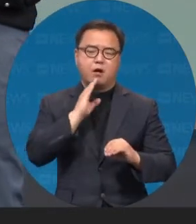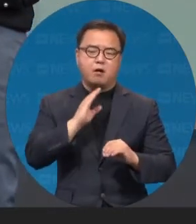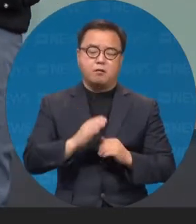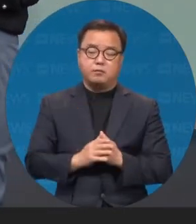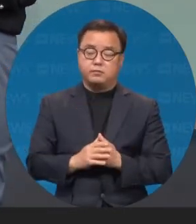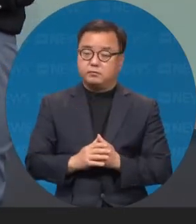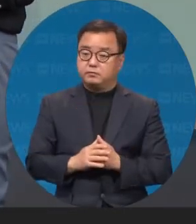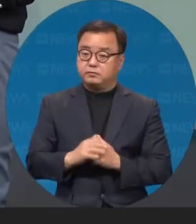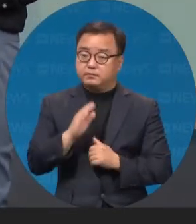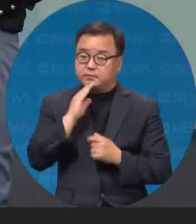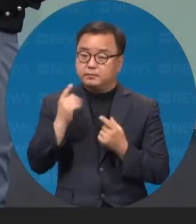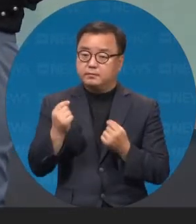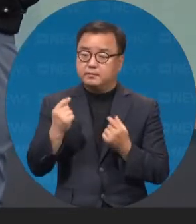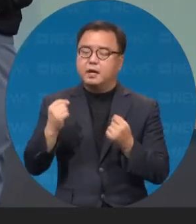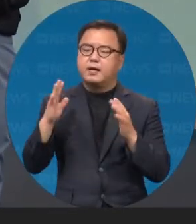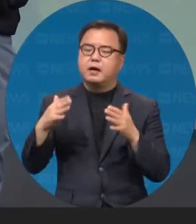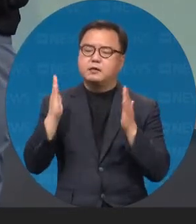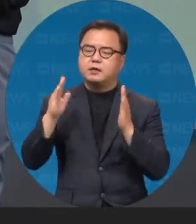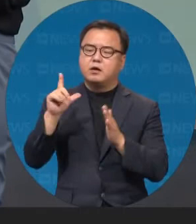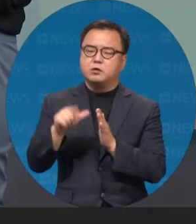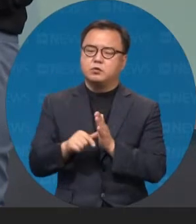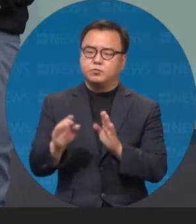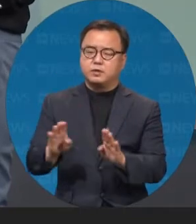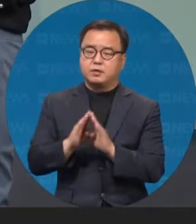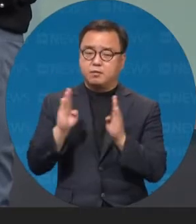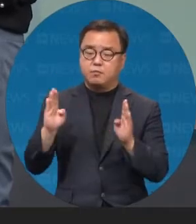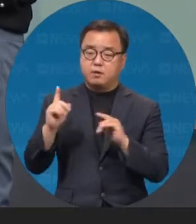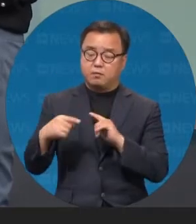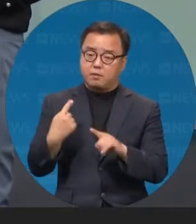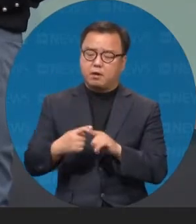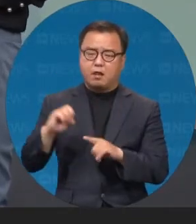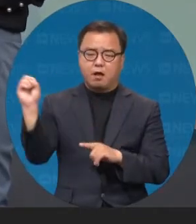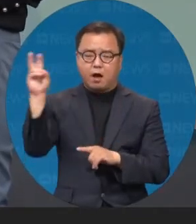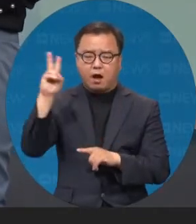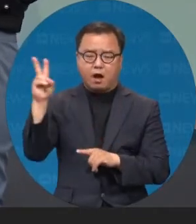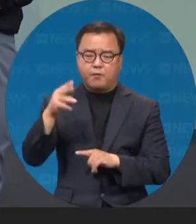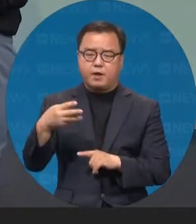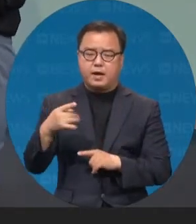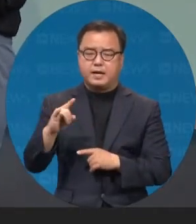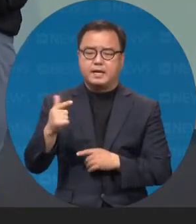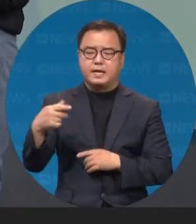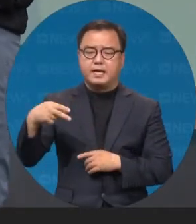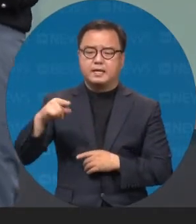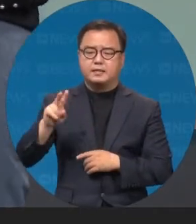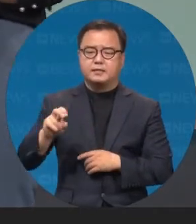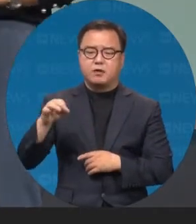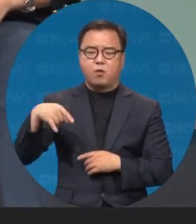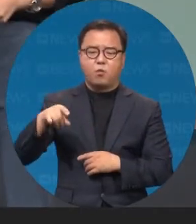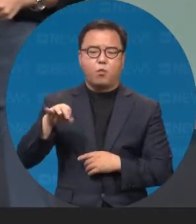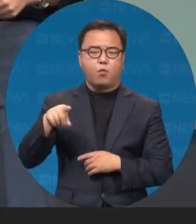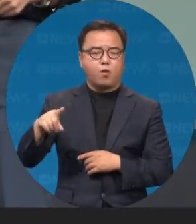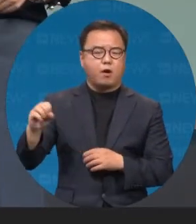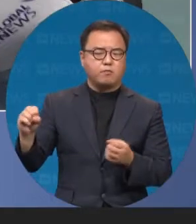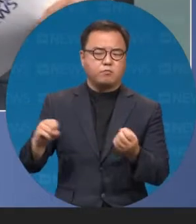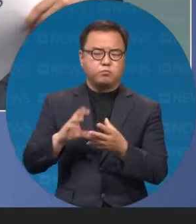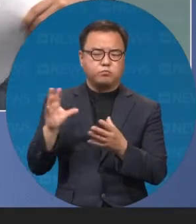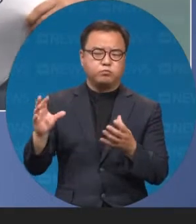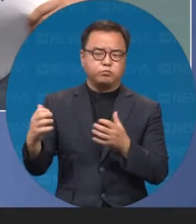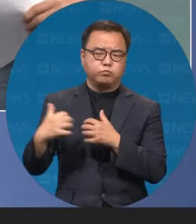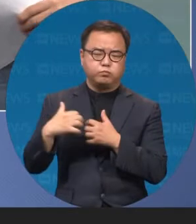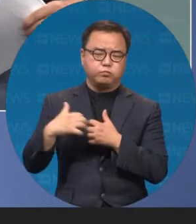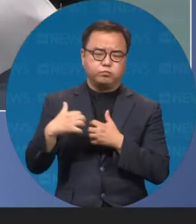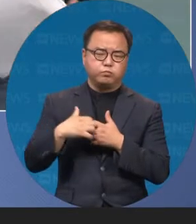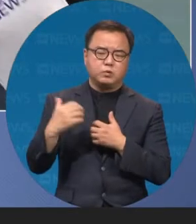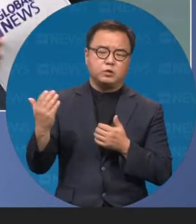에 가을학기에 대학들이 개 강하게 무섭게 이번에는 난데없는 랜섬 에 테러의 수 달리고 있습니다 미국 하워드의 대학교 과 이